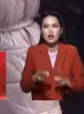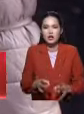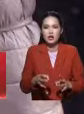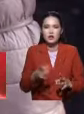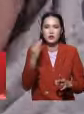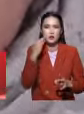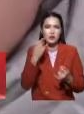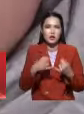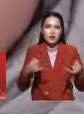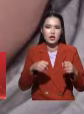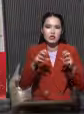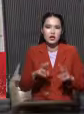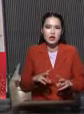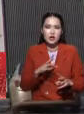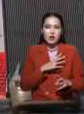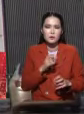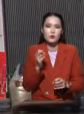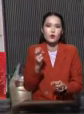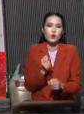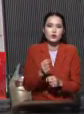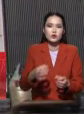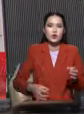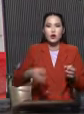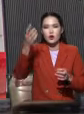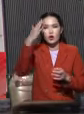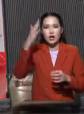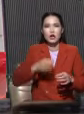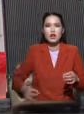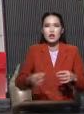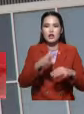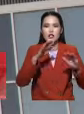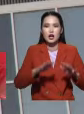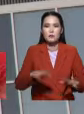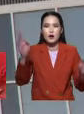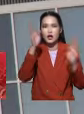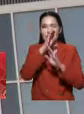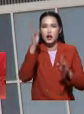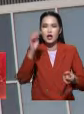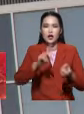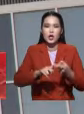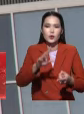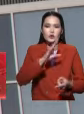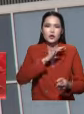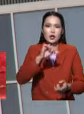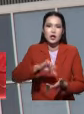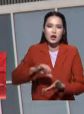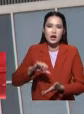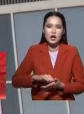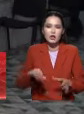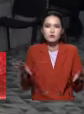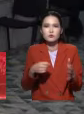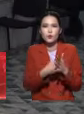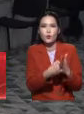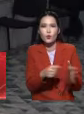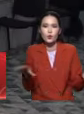жаттапталды ғаналардың сөзі. Одан басқа ештеңе жоқ. Қосшы әкімдігі демалыста туындаған мәселеге ауа райын кінәлады. Қатты жел бағандарды құлатты дейді, ал